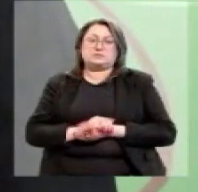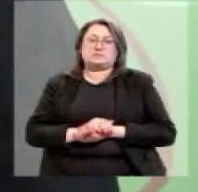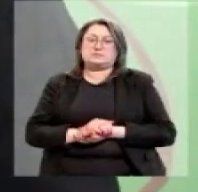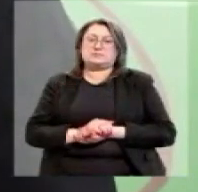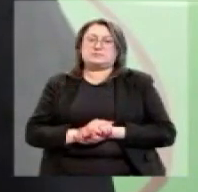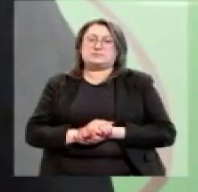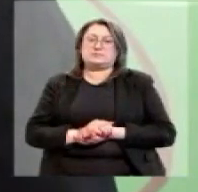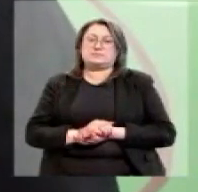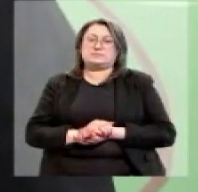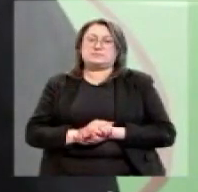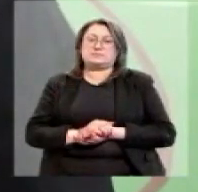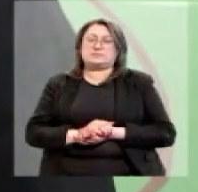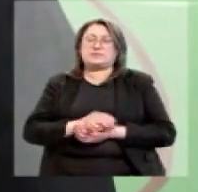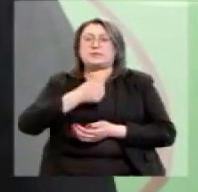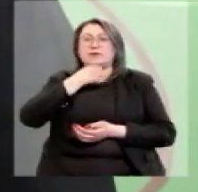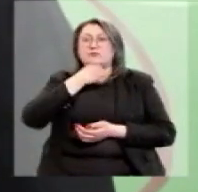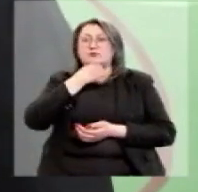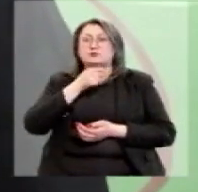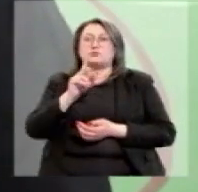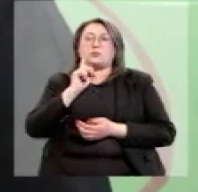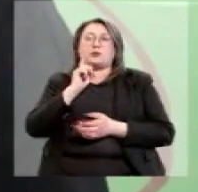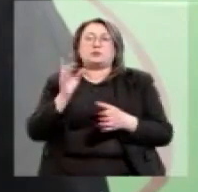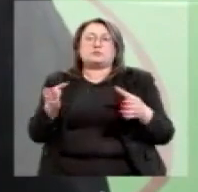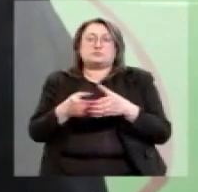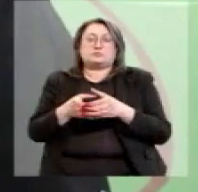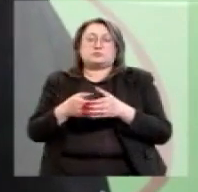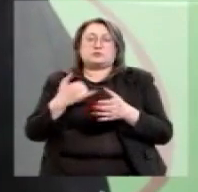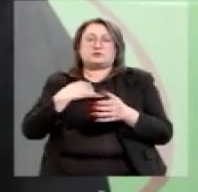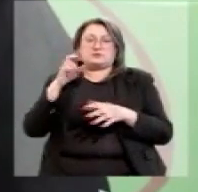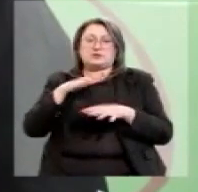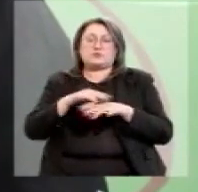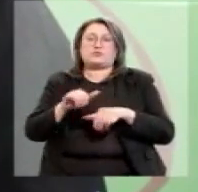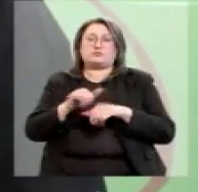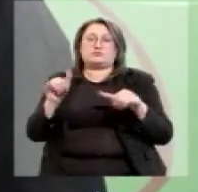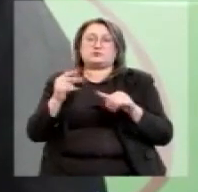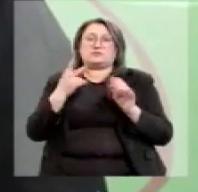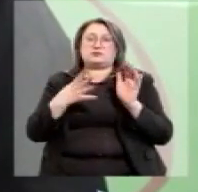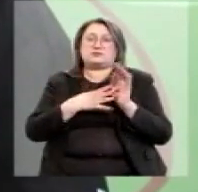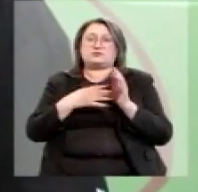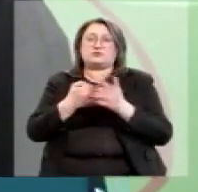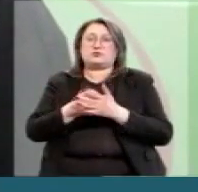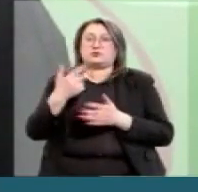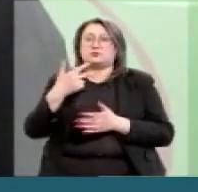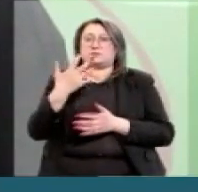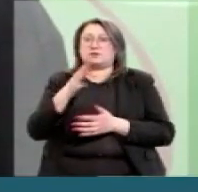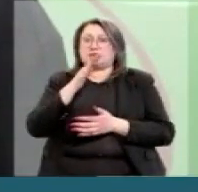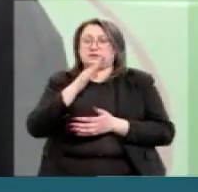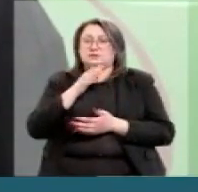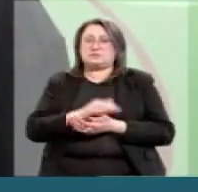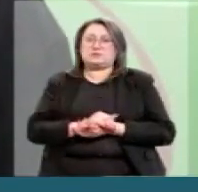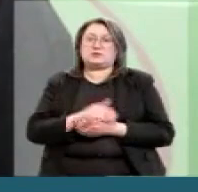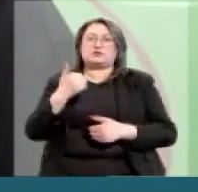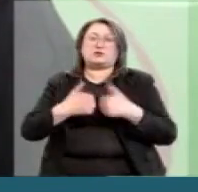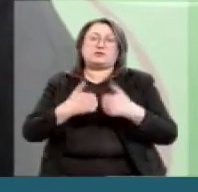кіретіндердің жасы 29-дан 35-ке дейін ұзартылды. Жарысқа тек қана әуесқой командалар қатысады. Бүгінгі қатысушылар алдыңғы